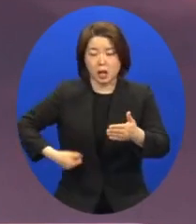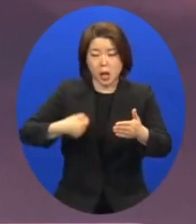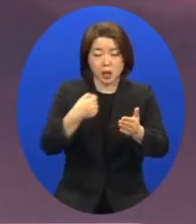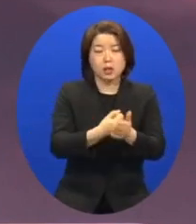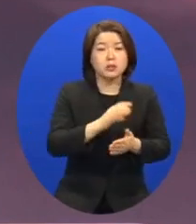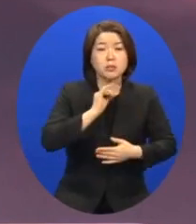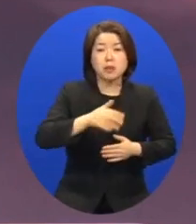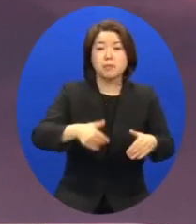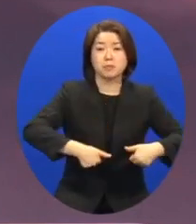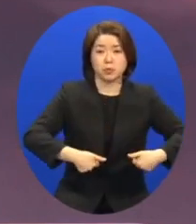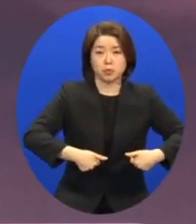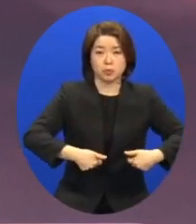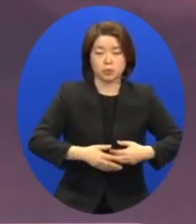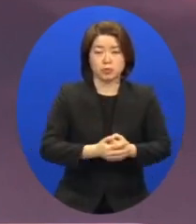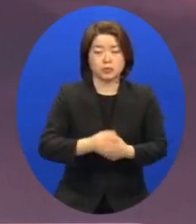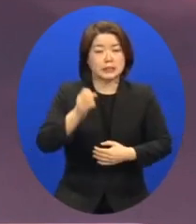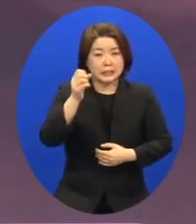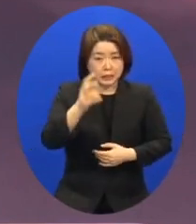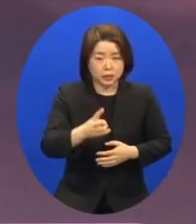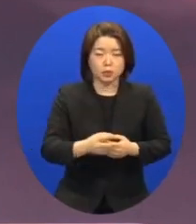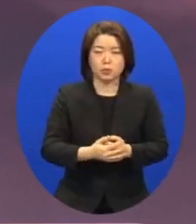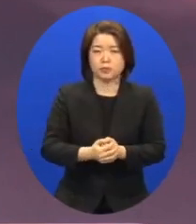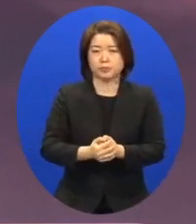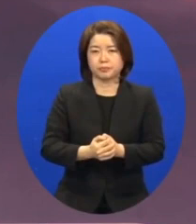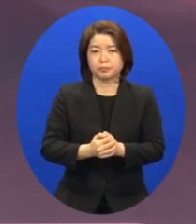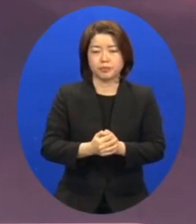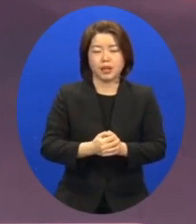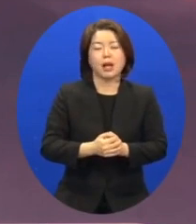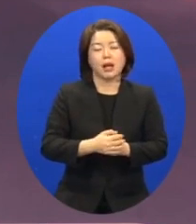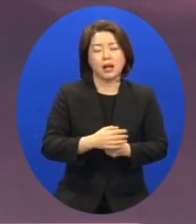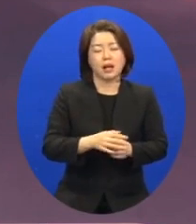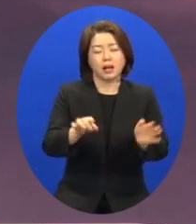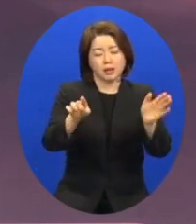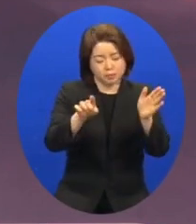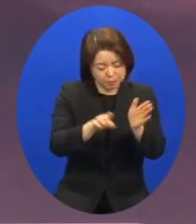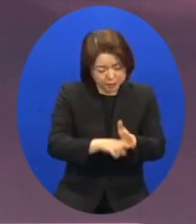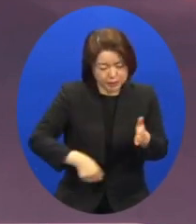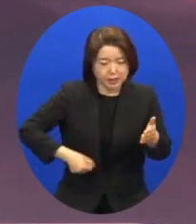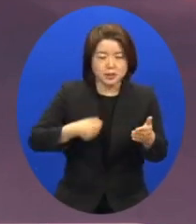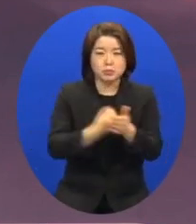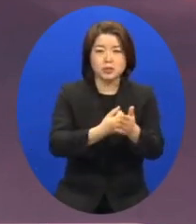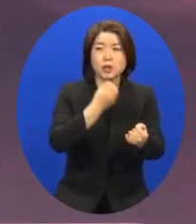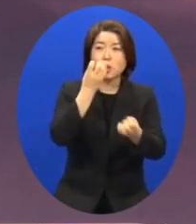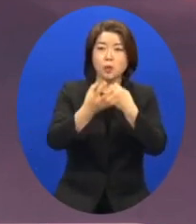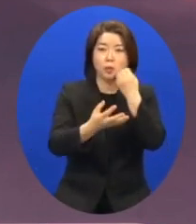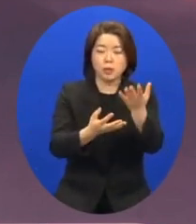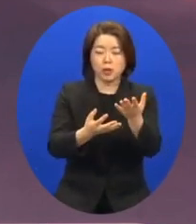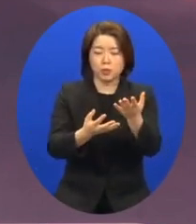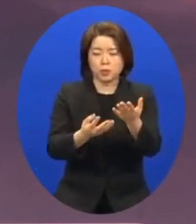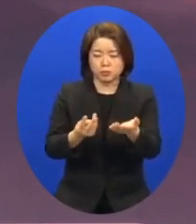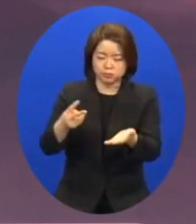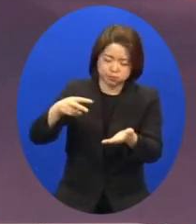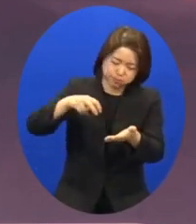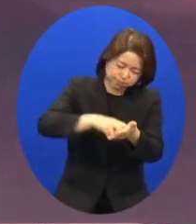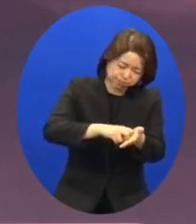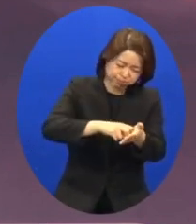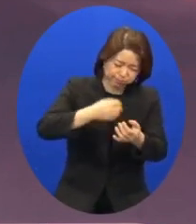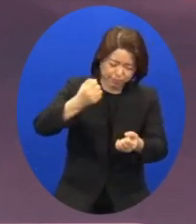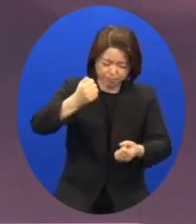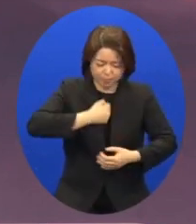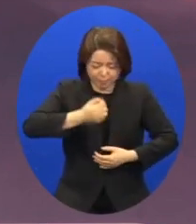것이구요 그리고 믿겠습니다 라고 고백하고 꽂고 낮춰서 울었어요